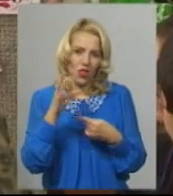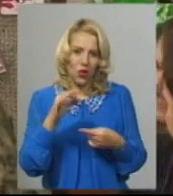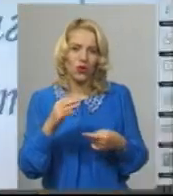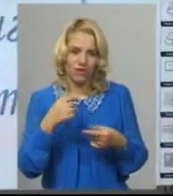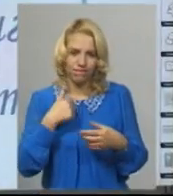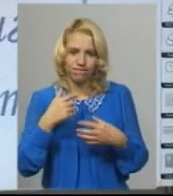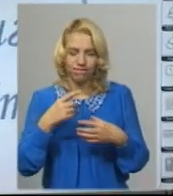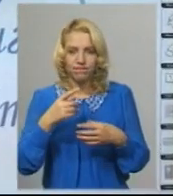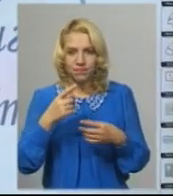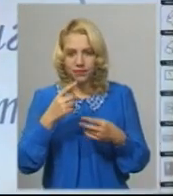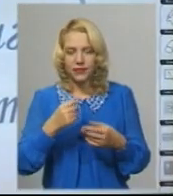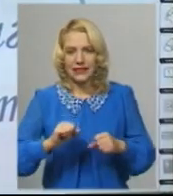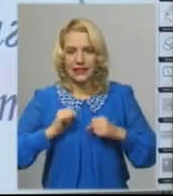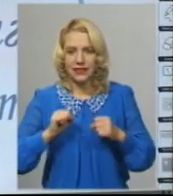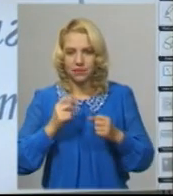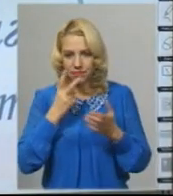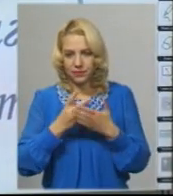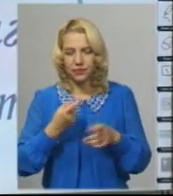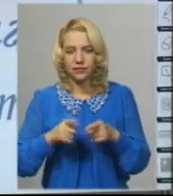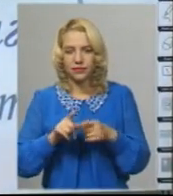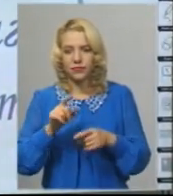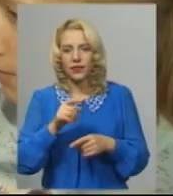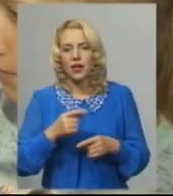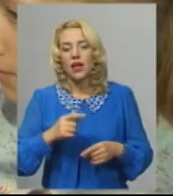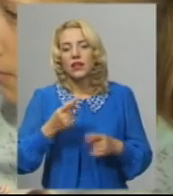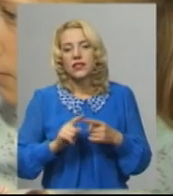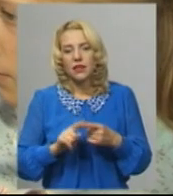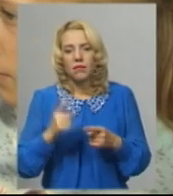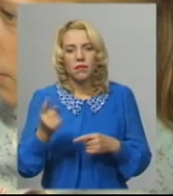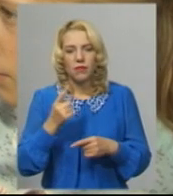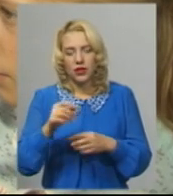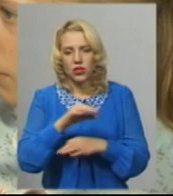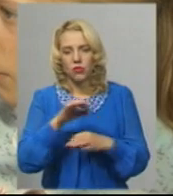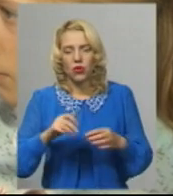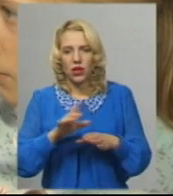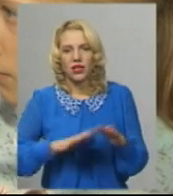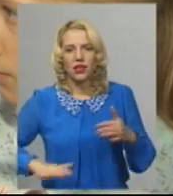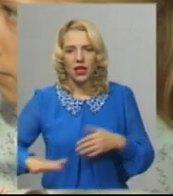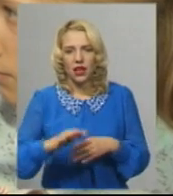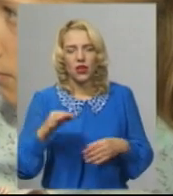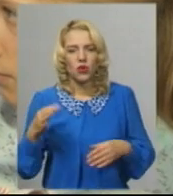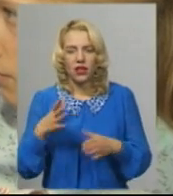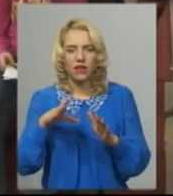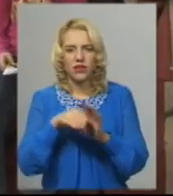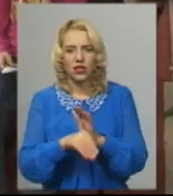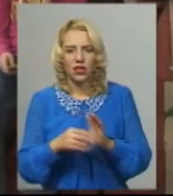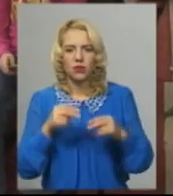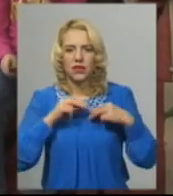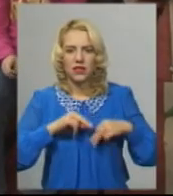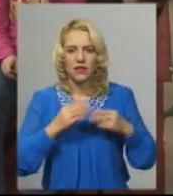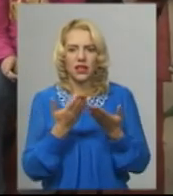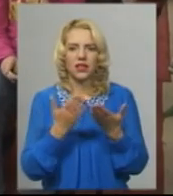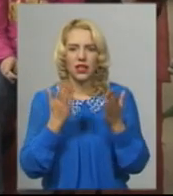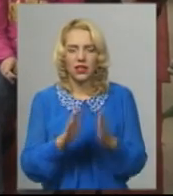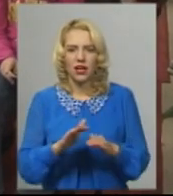вжився. Створення аудіокниги за творами місцевого письменника – це перший проєкт на теренах області, який втілюють працівники обласної дитячої бібліотеки